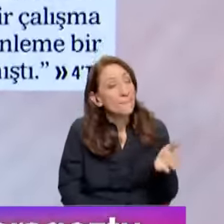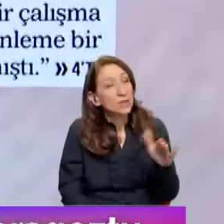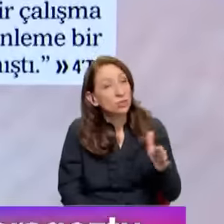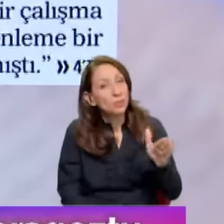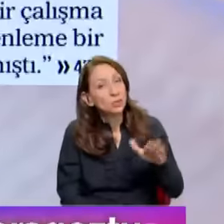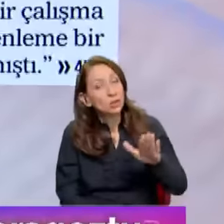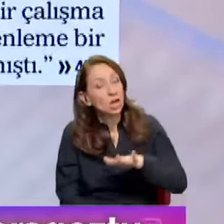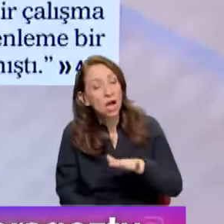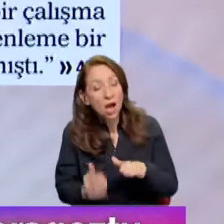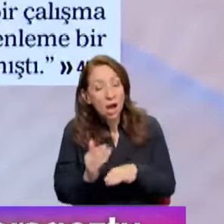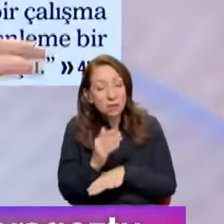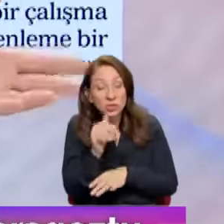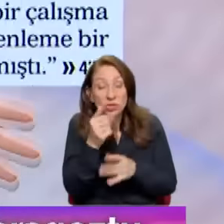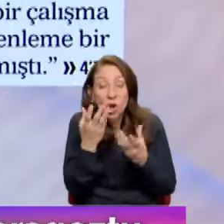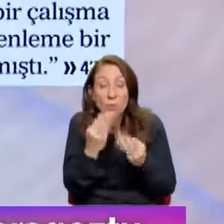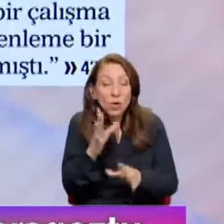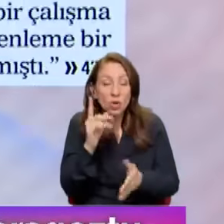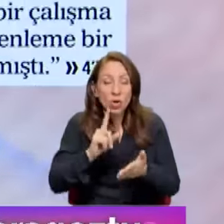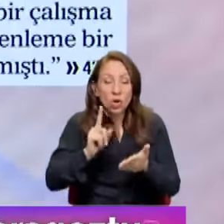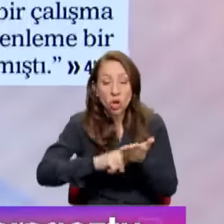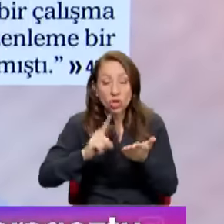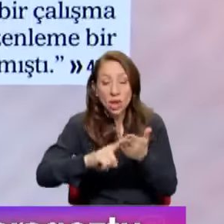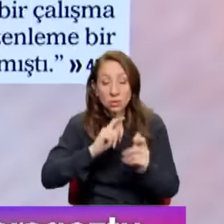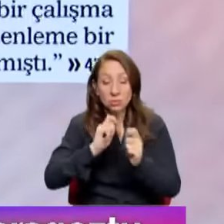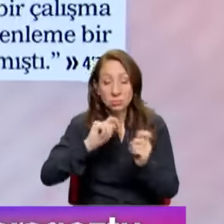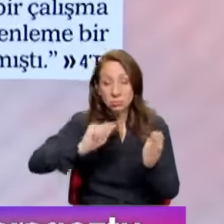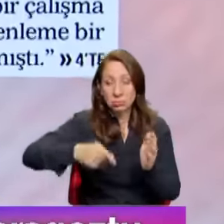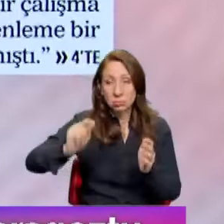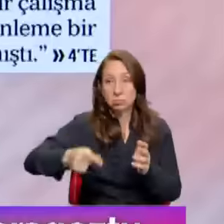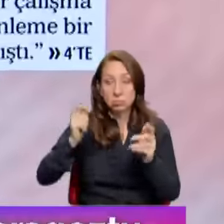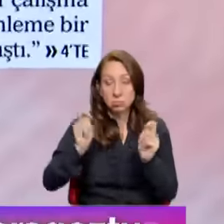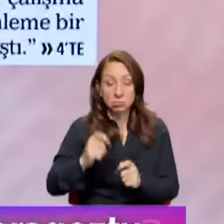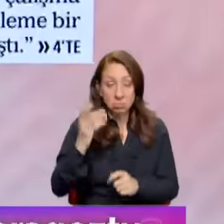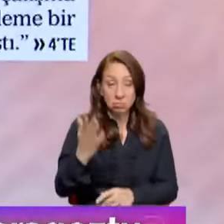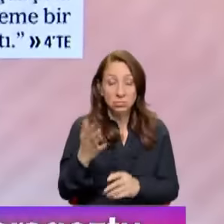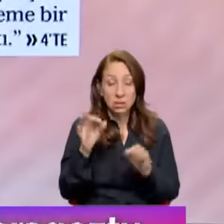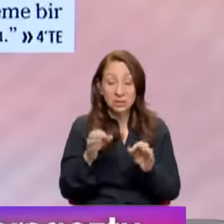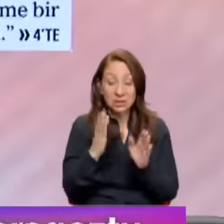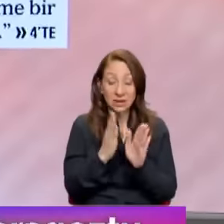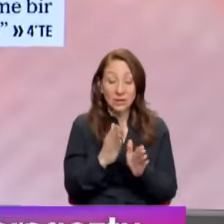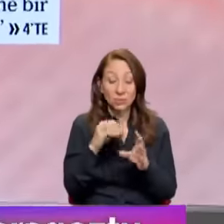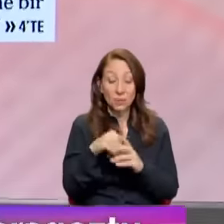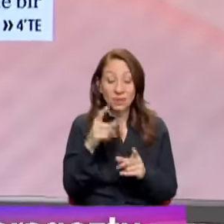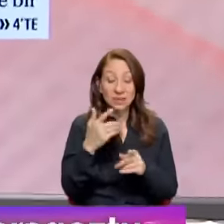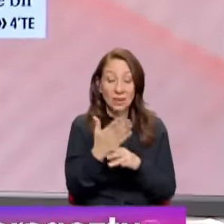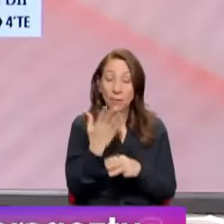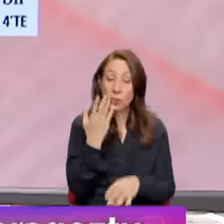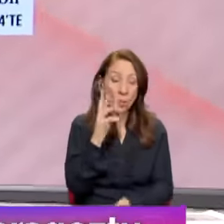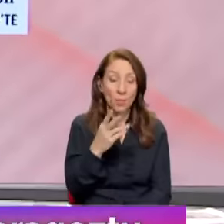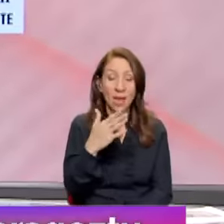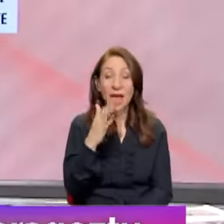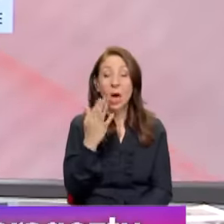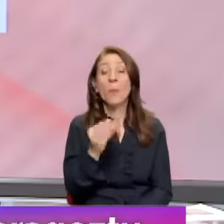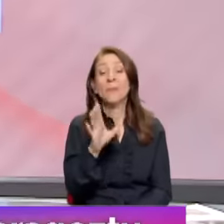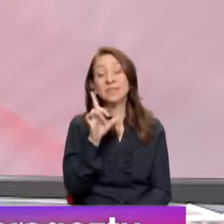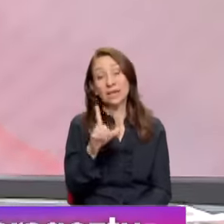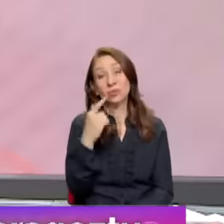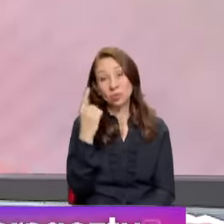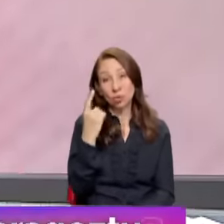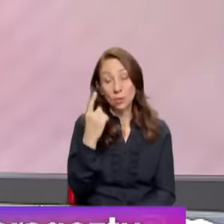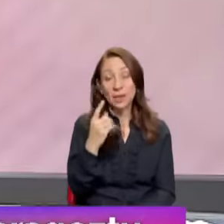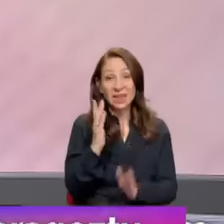başka hayatımızda hiç olmayan kontratlar la karşı karşıya da bulunuyoruz devam etmesi için ben bir sebep görmüyorum etmemesi gerek ettiğini